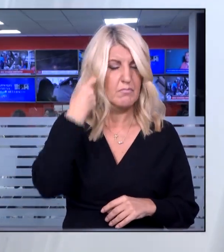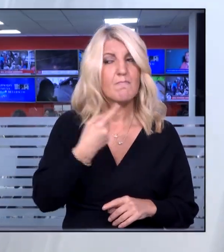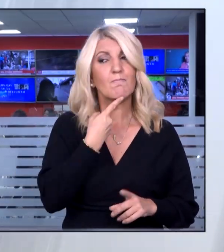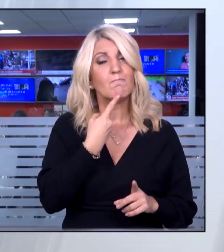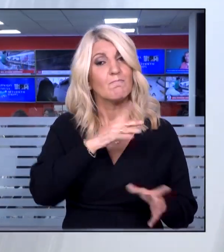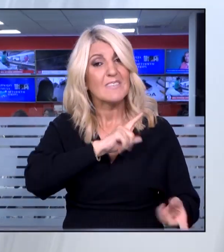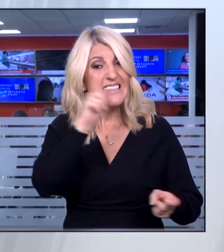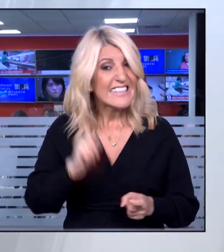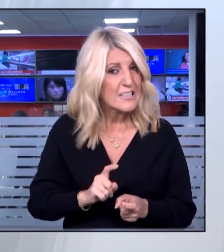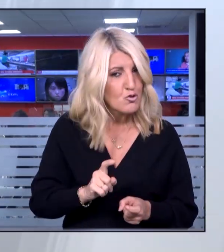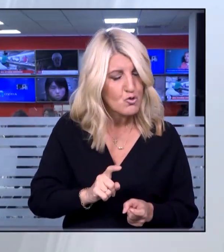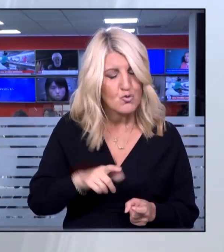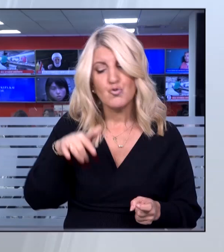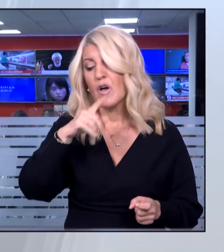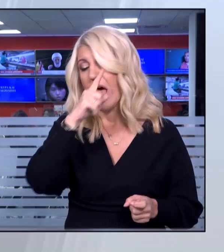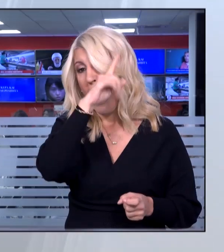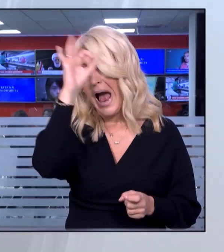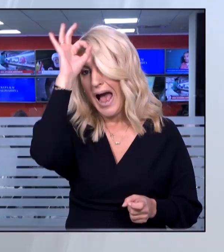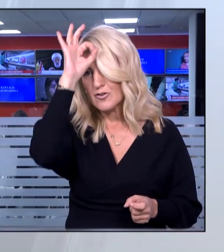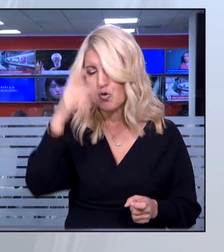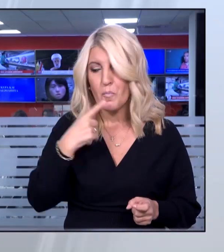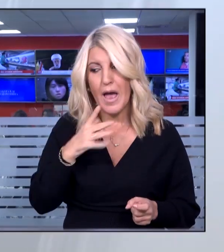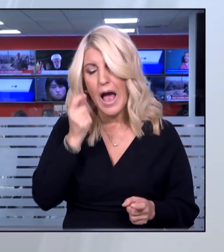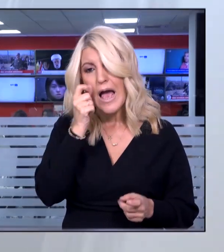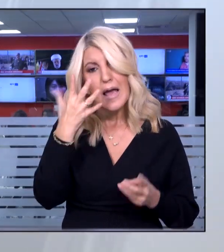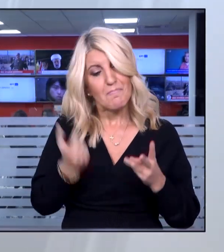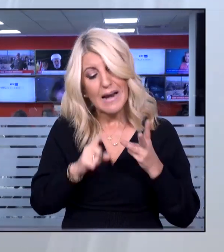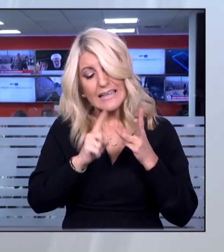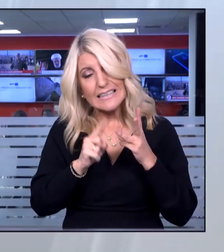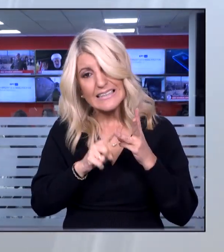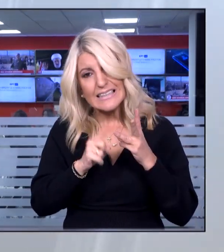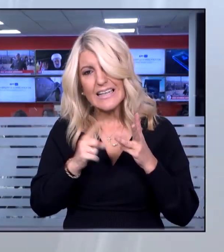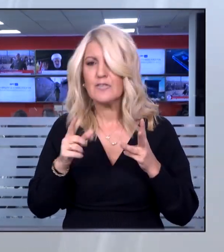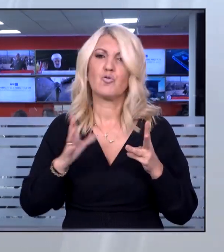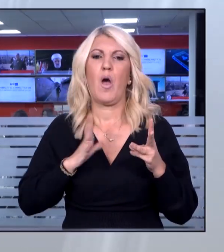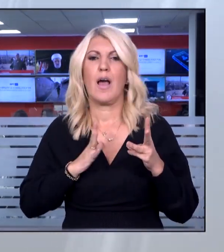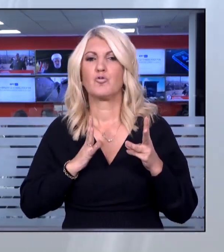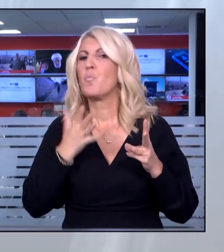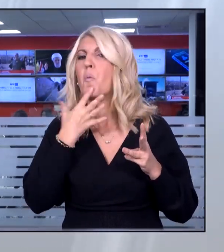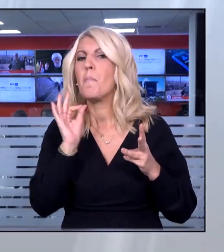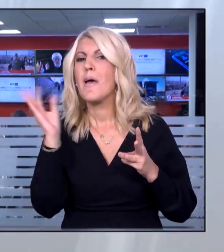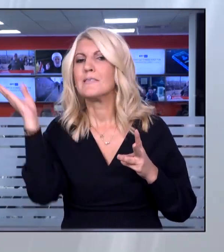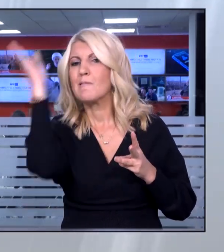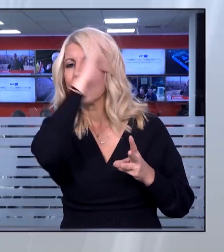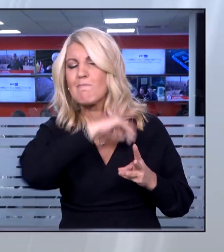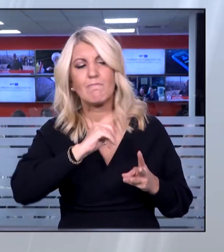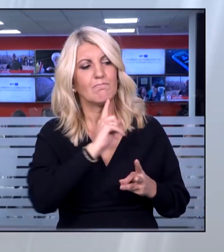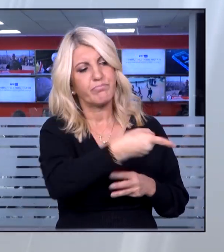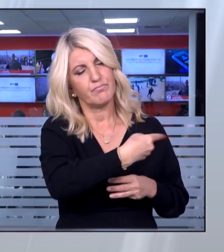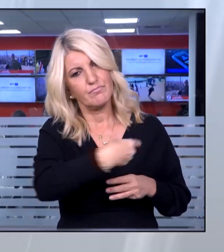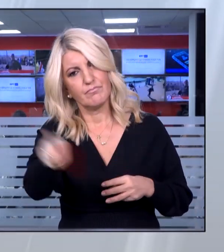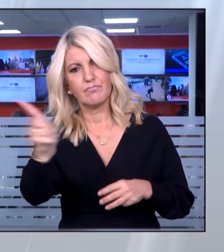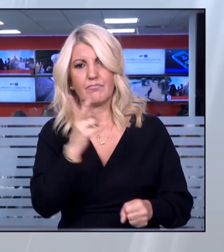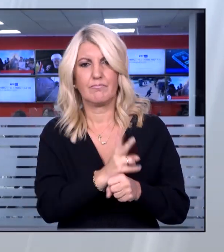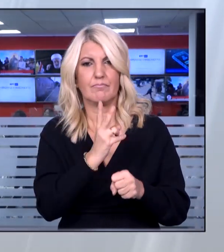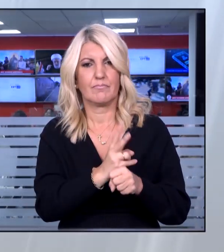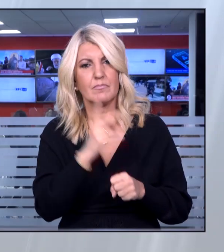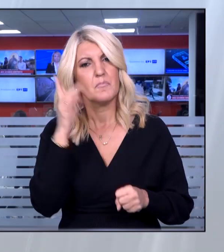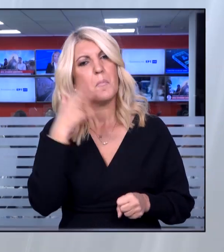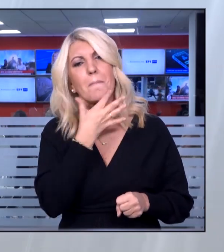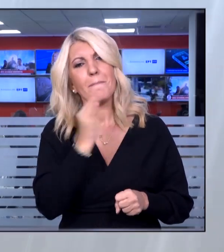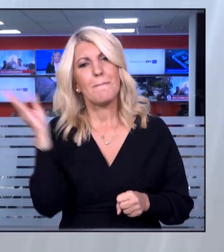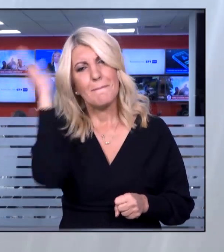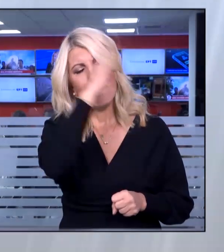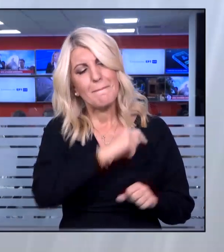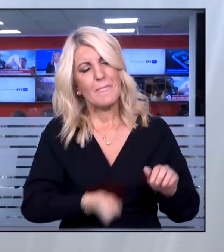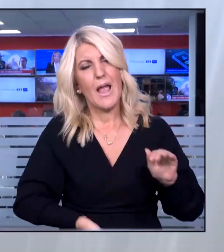πρόσωπο εξωθούσε σε σεξουαλική εκμετάλλευση το κορίτσι έναντι οικονομικού ανταλλάγματος. Τον δικό της Γολγοθά φαίνεται